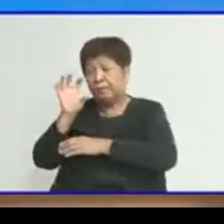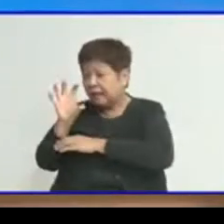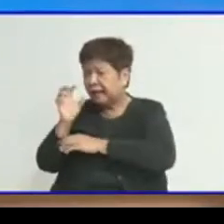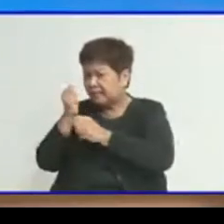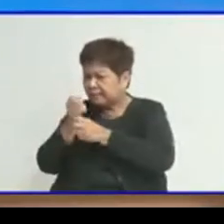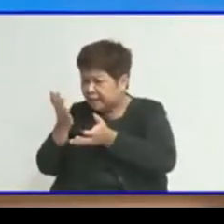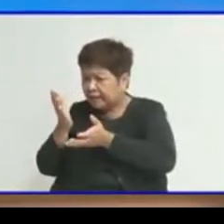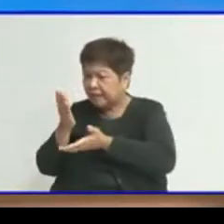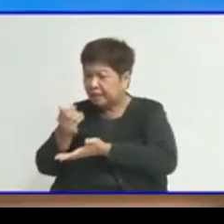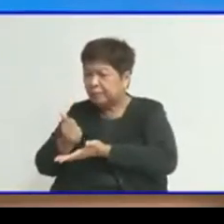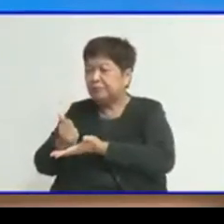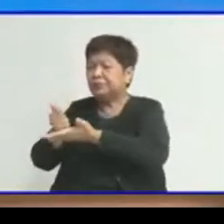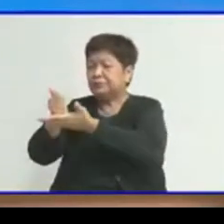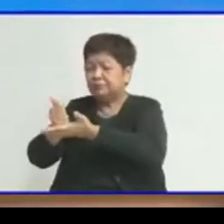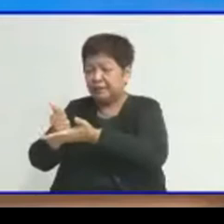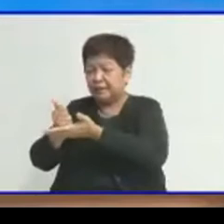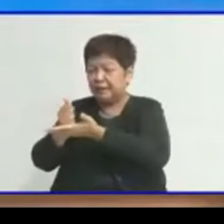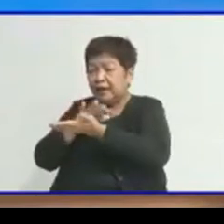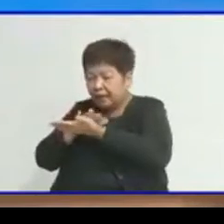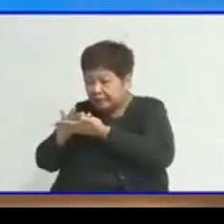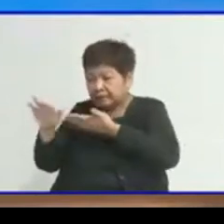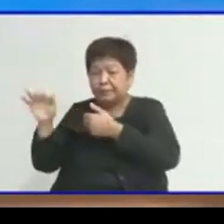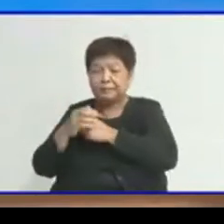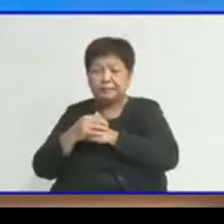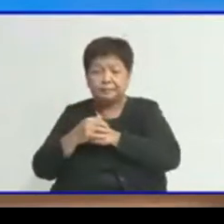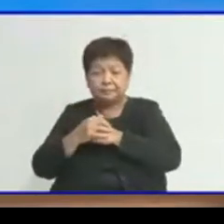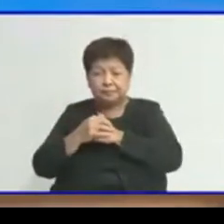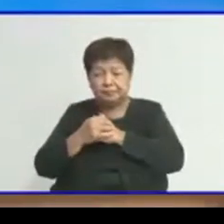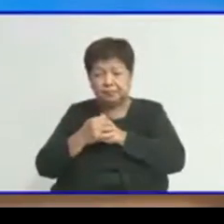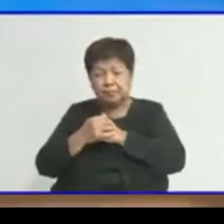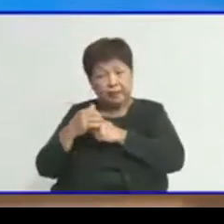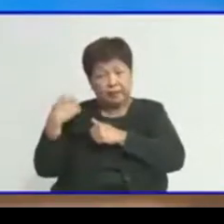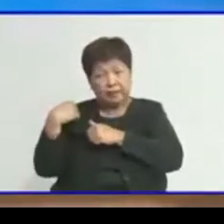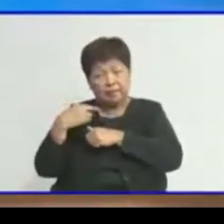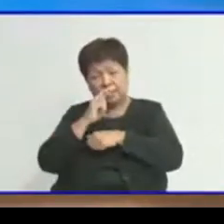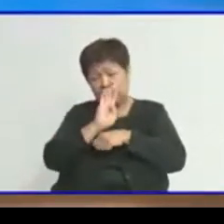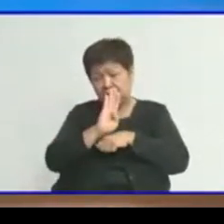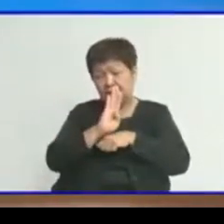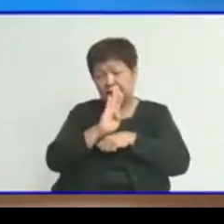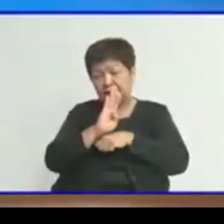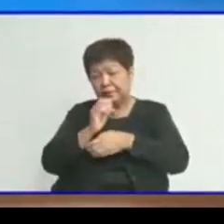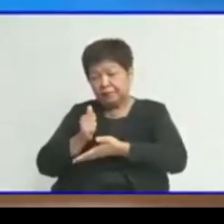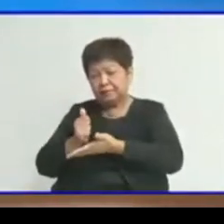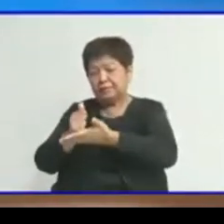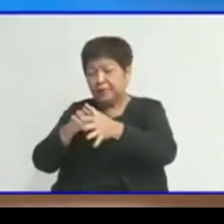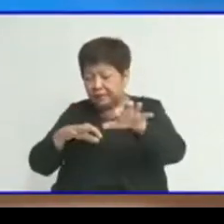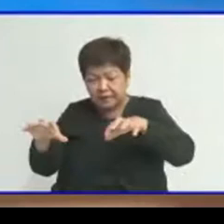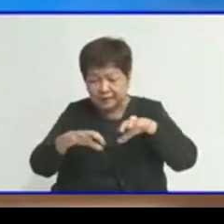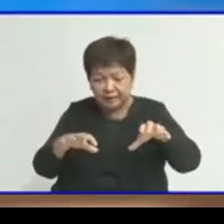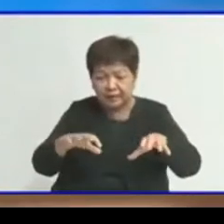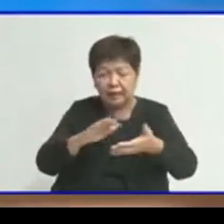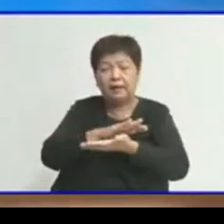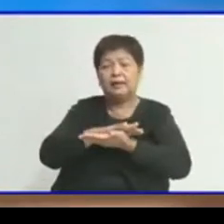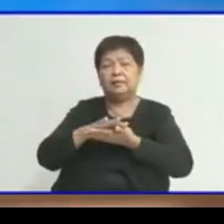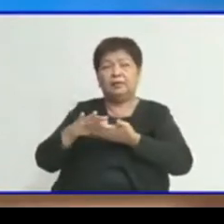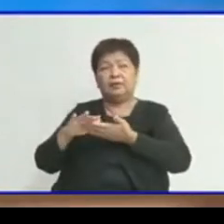ดกรองตามระเบียบนี้มีผลการคัดกรองก็นำไปสู่การปฏิบัติตามกฎหมายคนเข้าเมืองต่อไปนะครับ then they will be